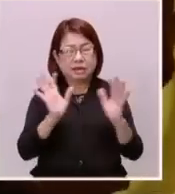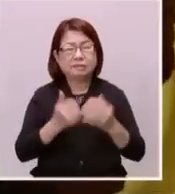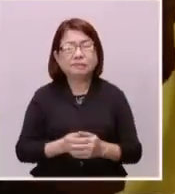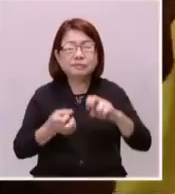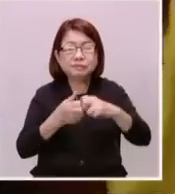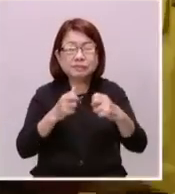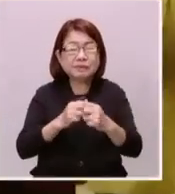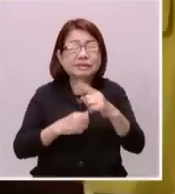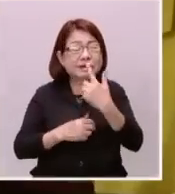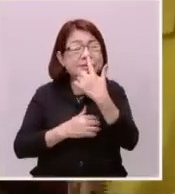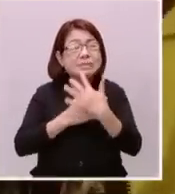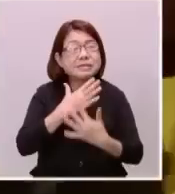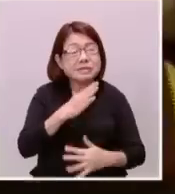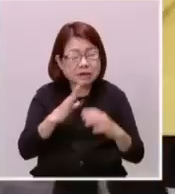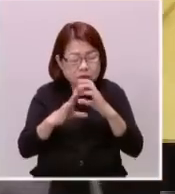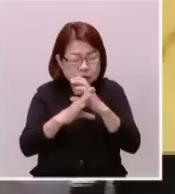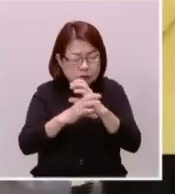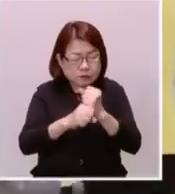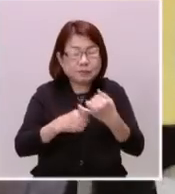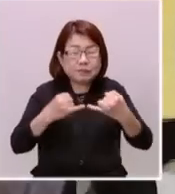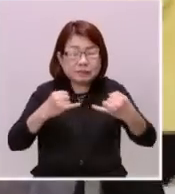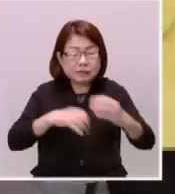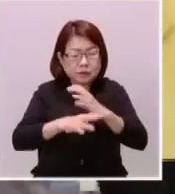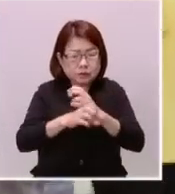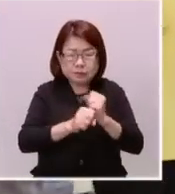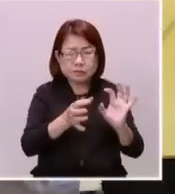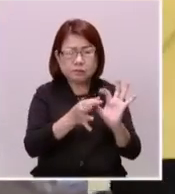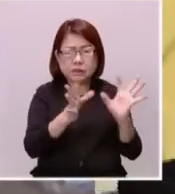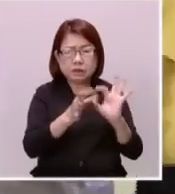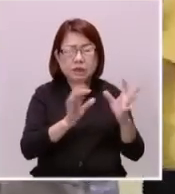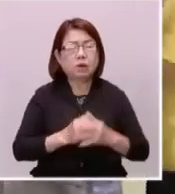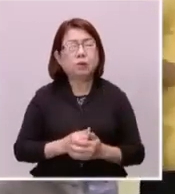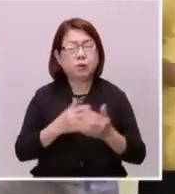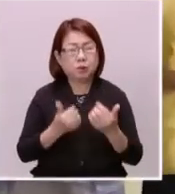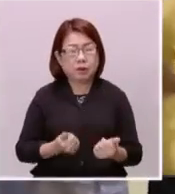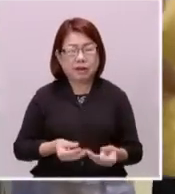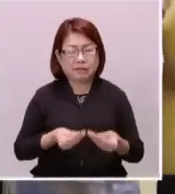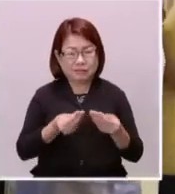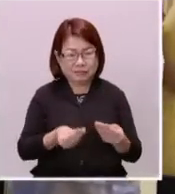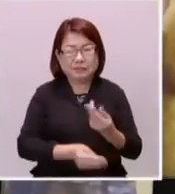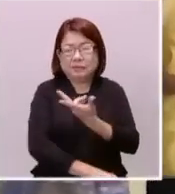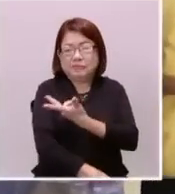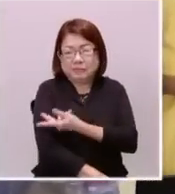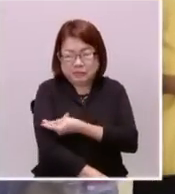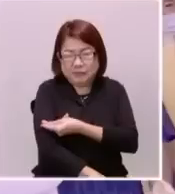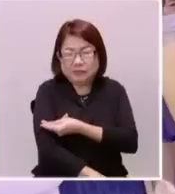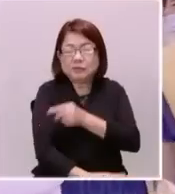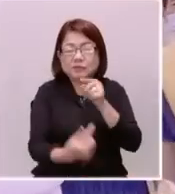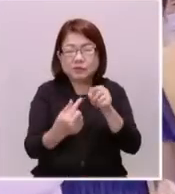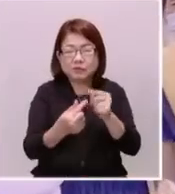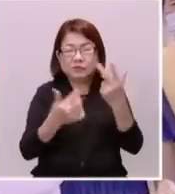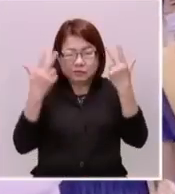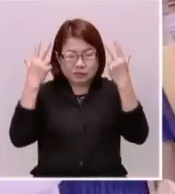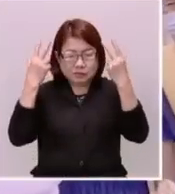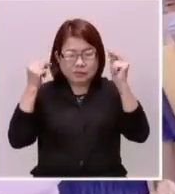ลิ่มเลือดอุดตันเนี่ยมันไม่เกี่ยวข้องกับการได้รับวัคซีนของ AstraZeneca แต่อย่างใดนะครับจึงได้มีการจัดให้ฉีดวัคซีนให้กับท่านนายกรั